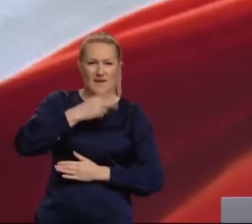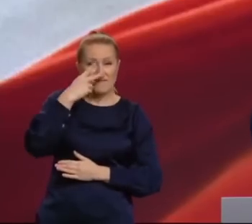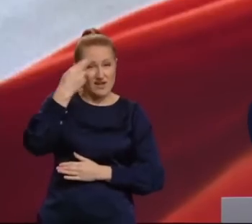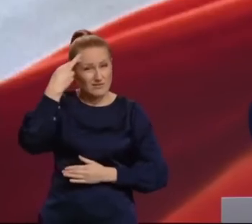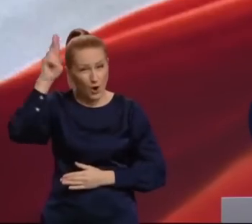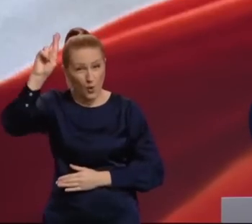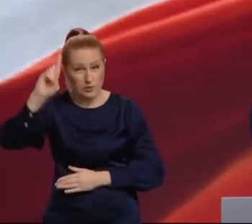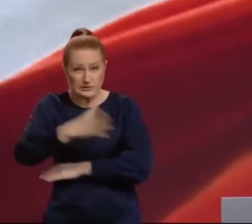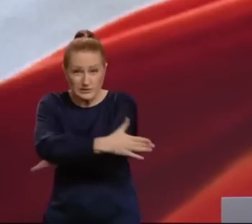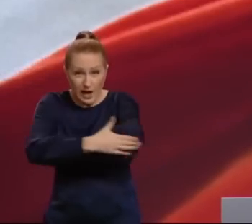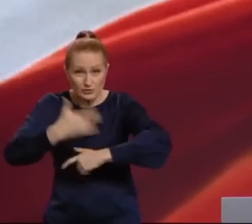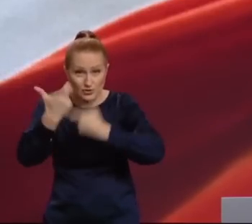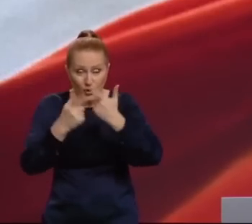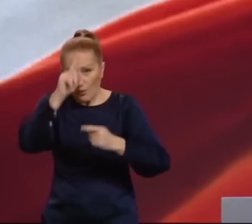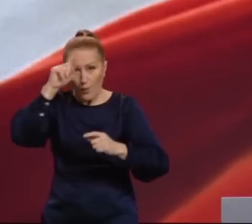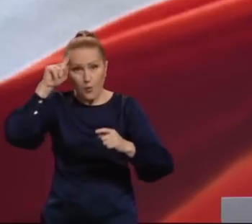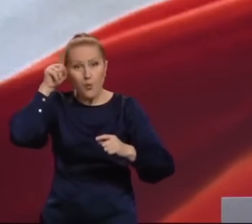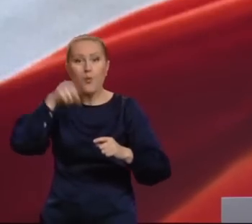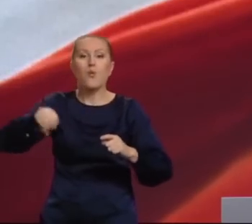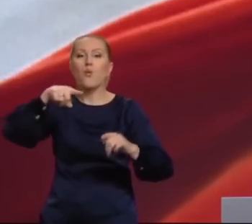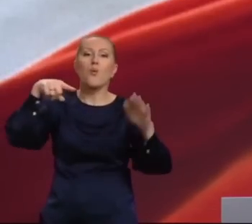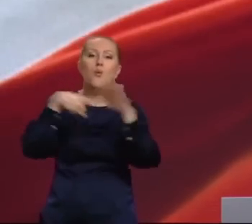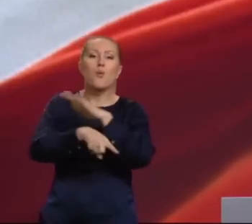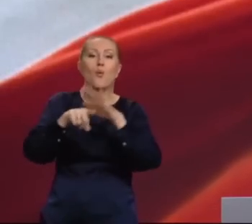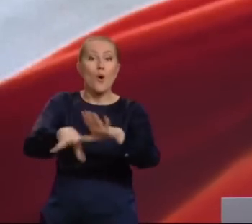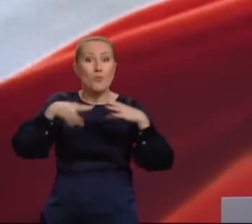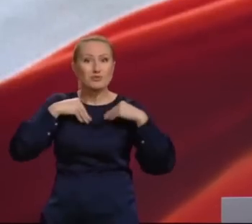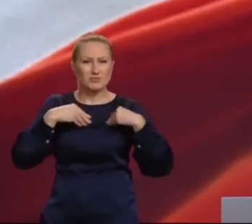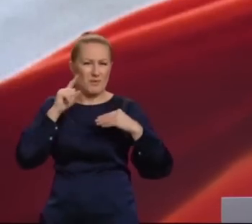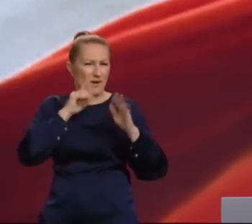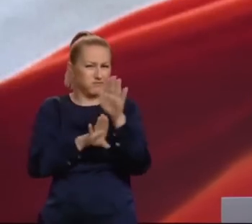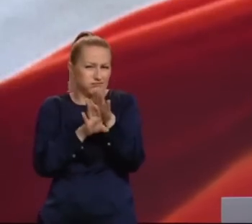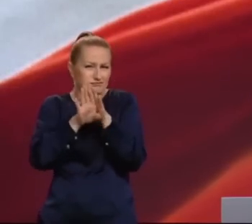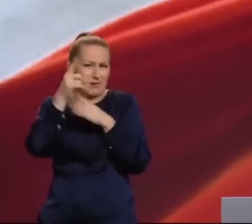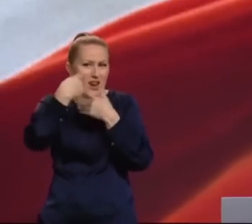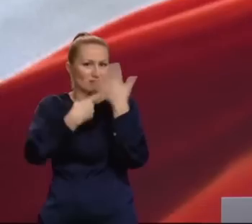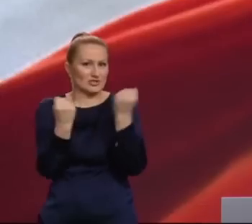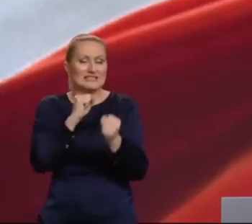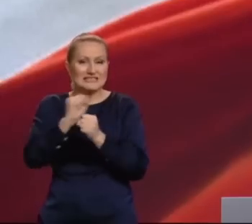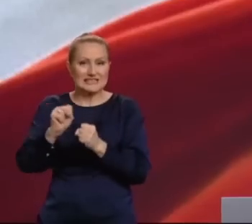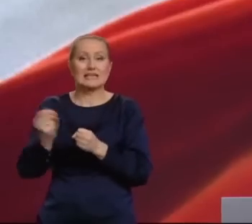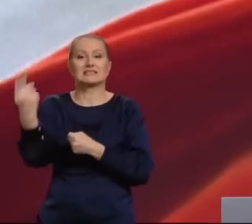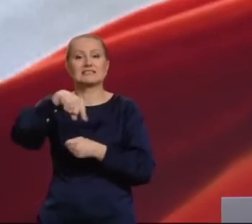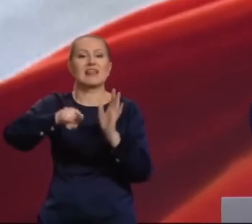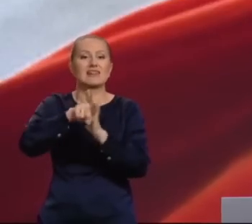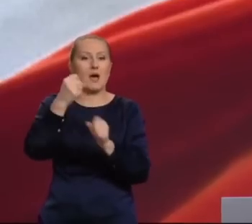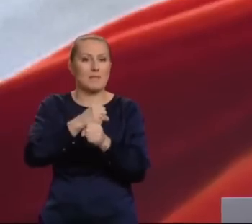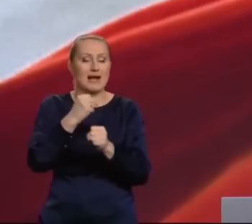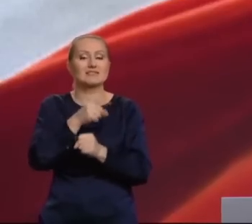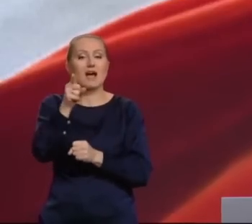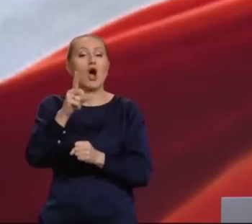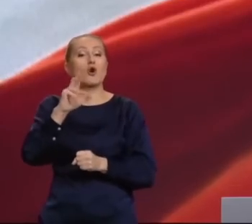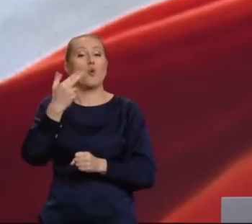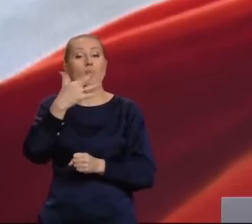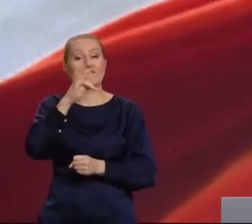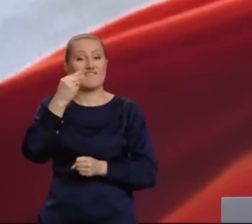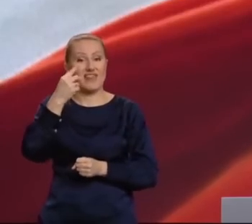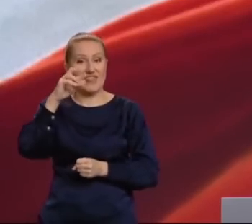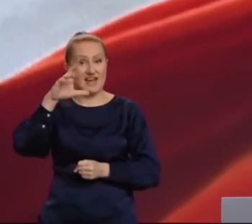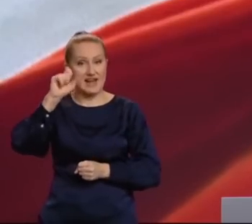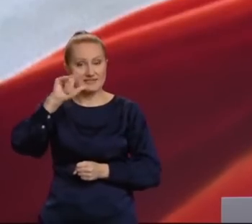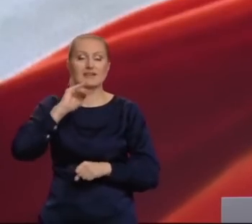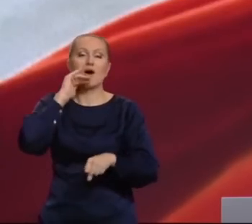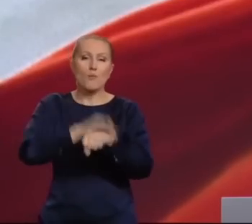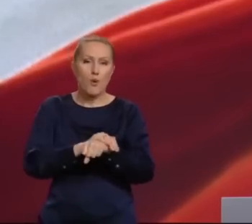Europejskiej, jeżeli chodzi o przyjmowanie legalnej, masowej, niekontrolowanej migracji zarobkowej. Konfederacja proponuje pakiet